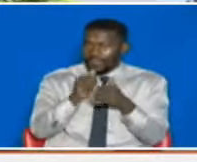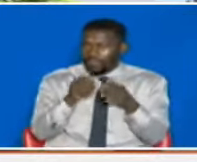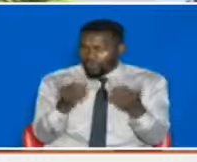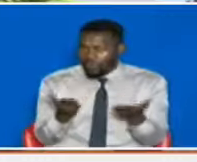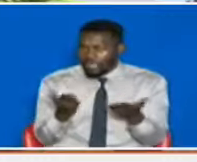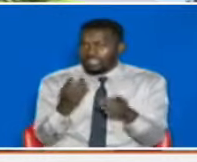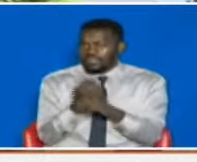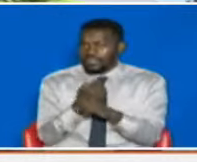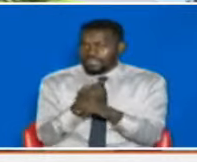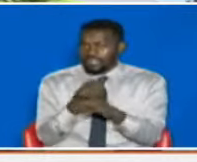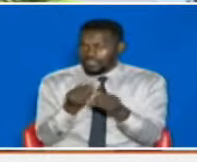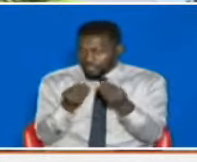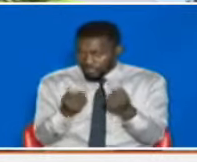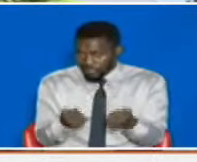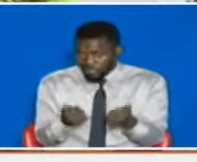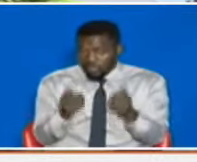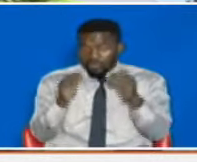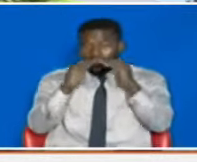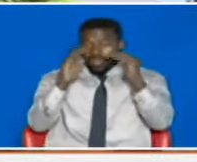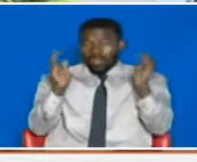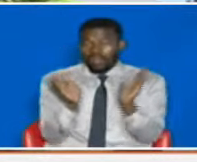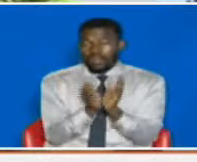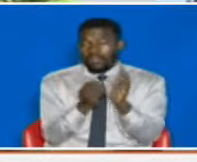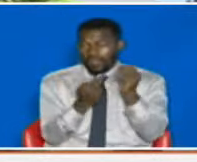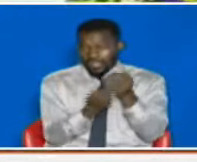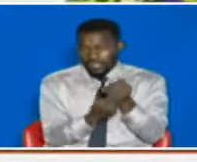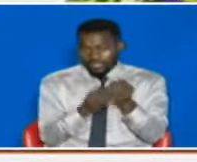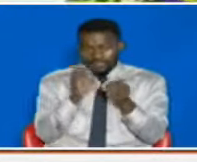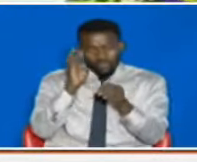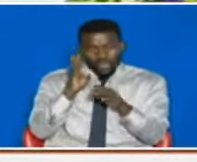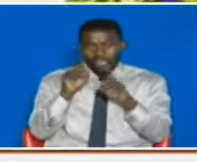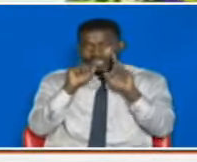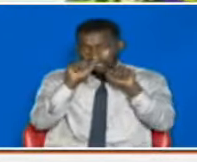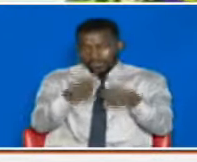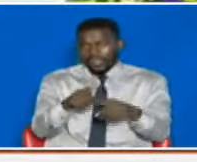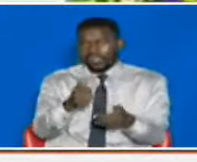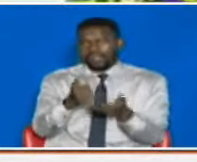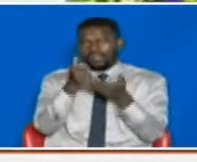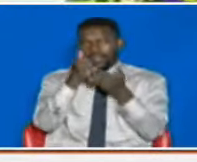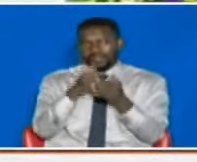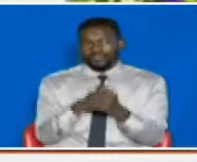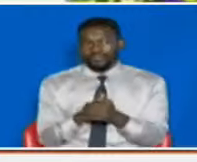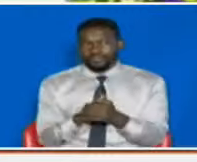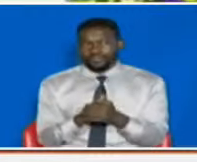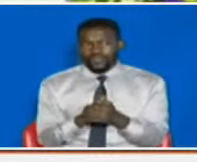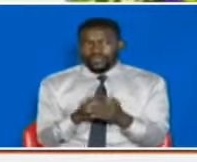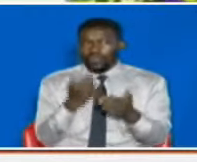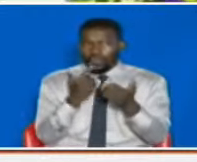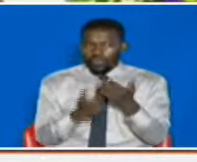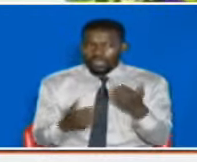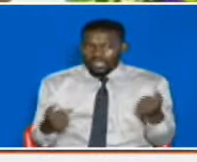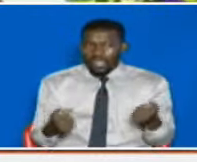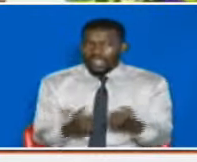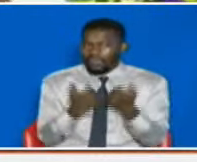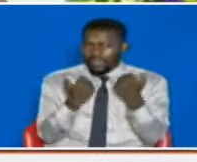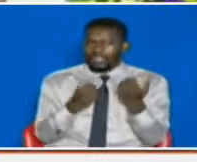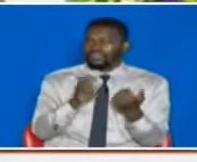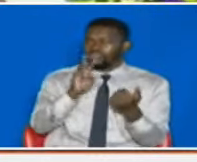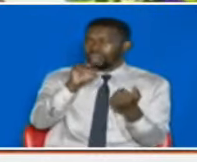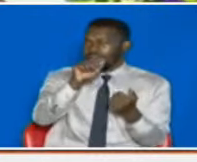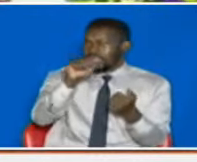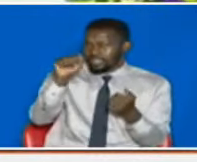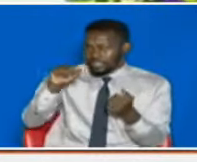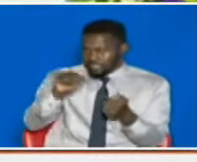stakeholders, our global partners will also come on board. What happened to mercy? Yani watu kuhurumia